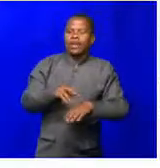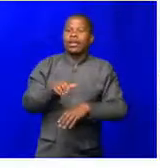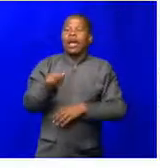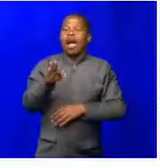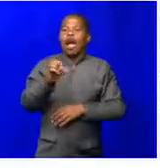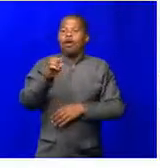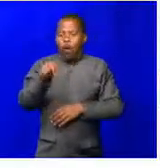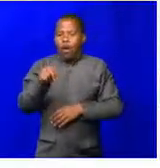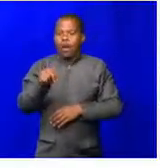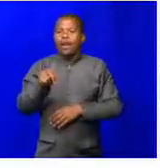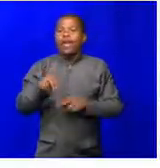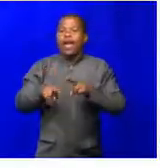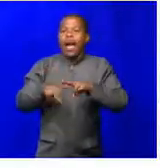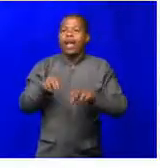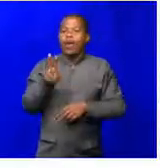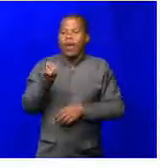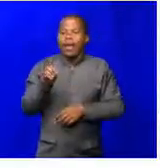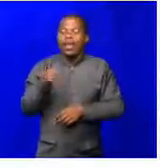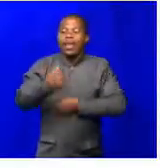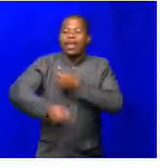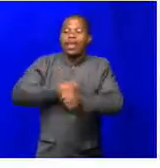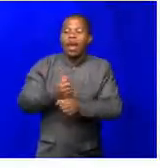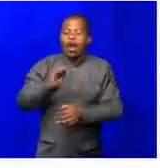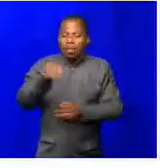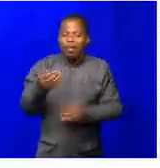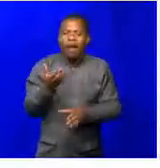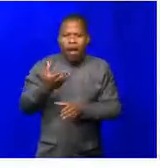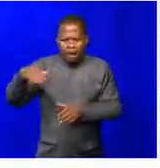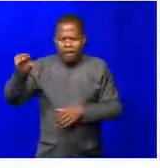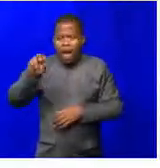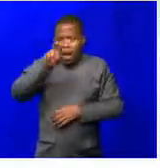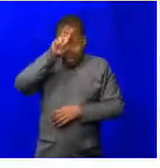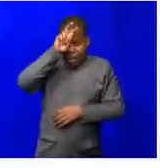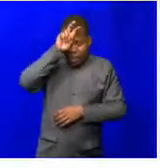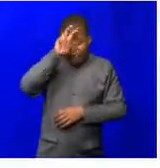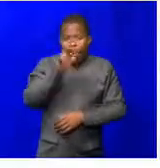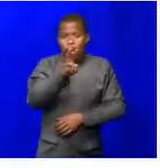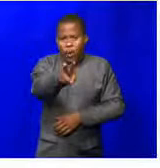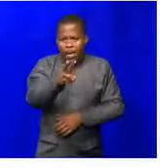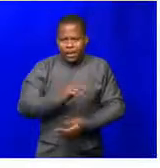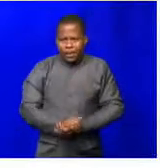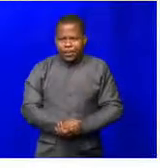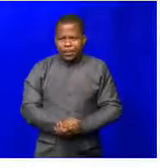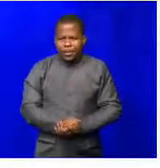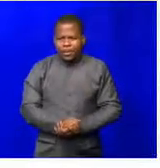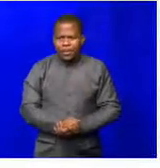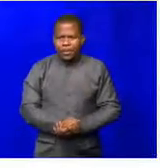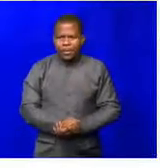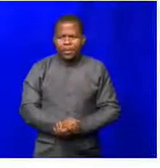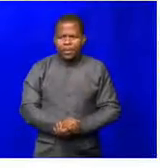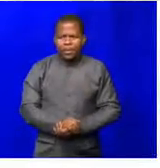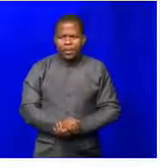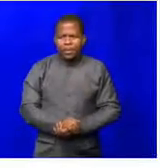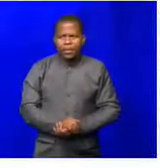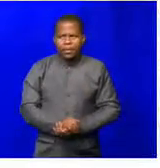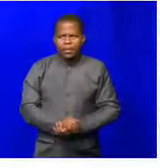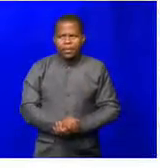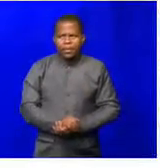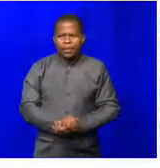20 eminyakeni lotaka eveni laseGibhithe. Lobikile umsakati Eswatini TV kutemidlalo ngilinda Dlamini embabane.